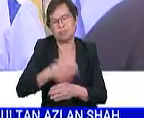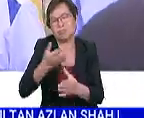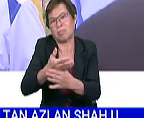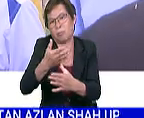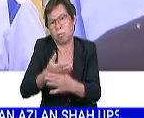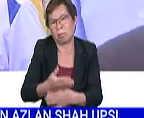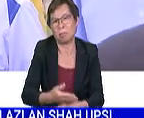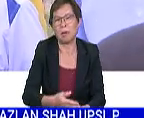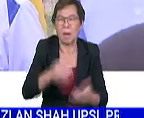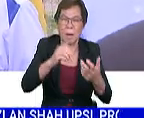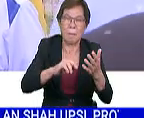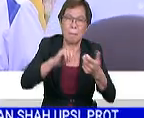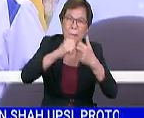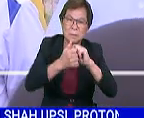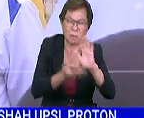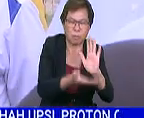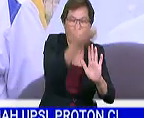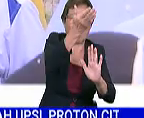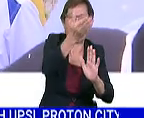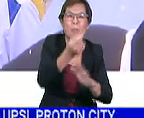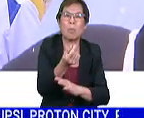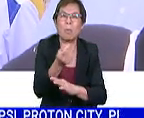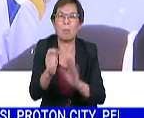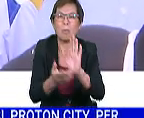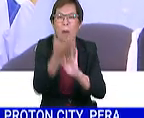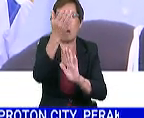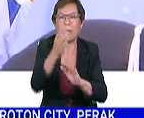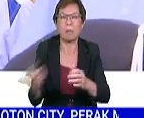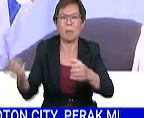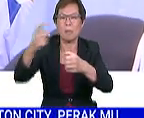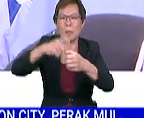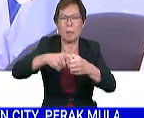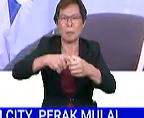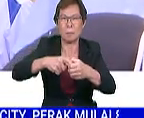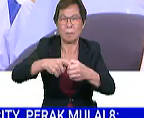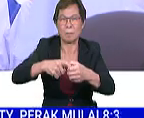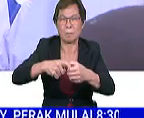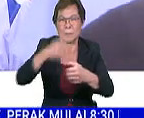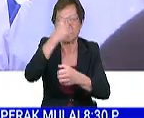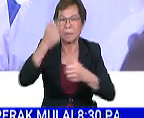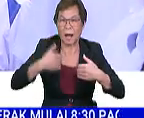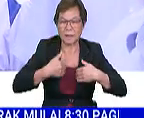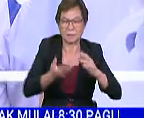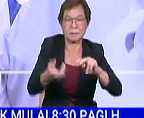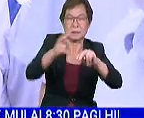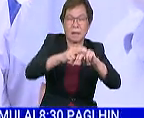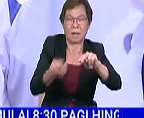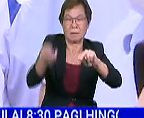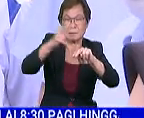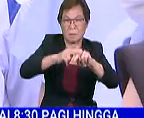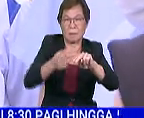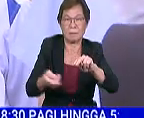isu kenaikan harga dibangkitkan tadi mengenai yang pertama sekali mengenai dengan kerana ada kenaikan